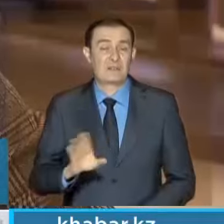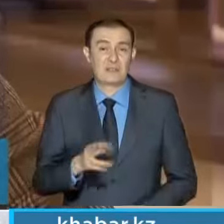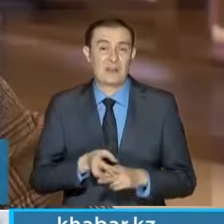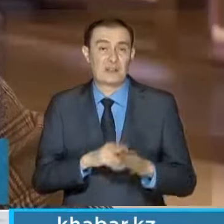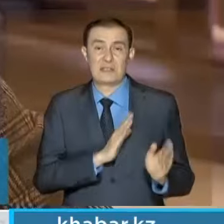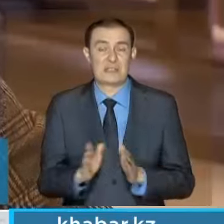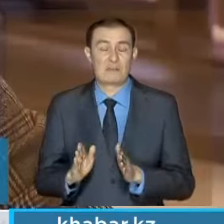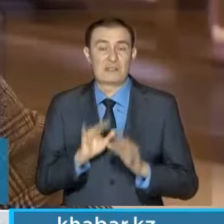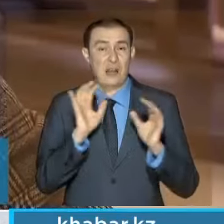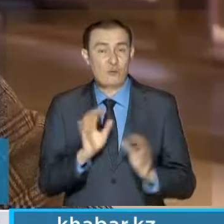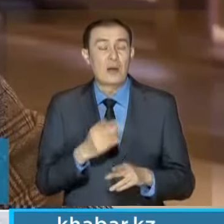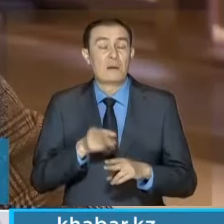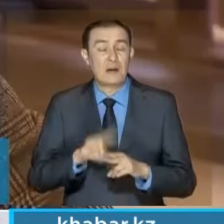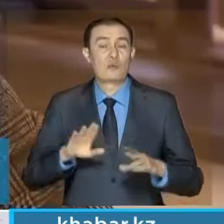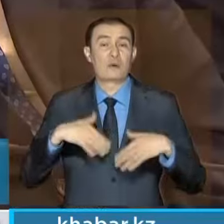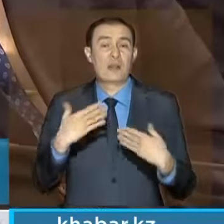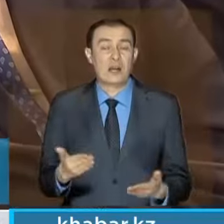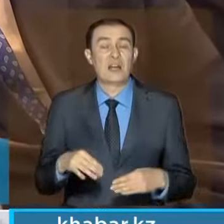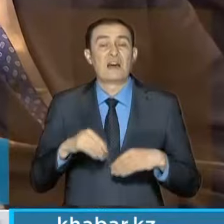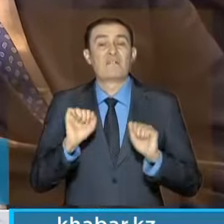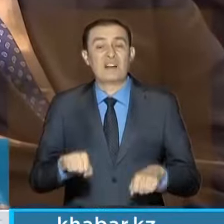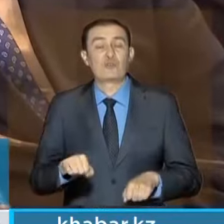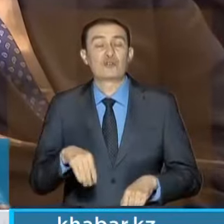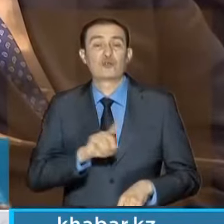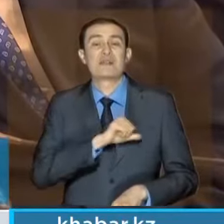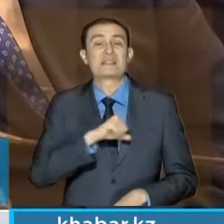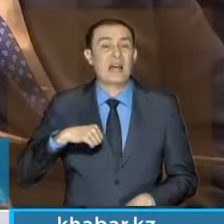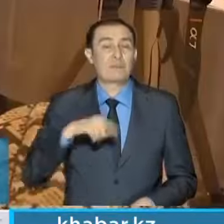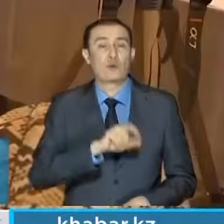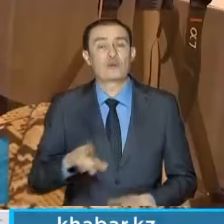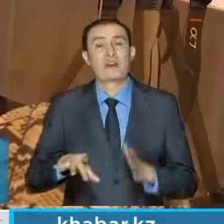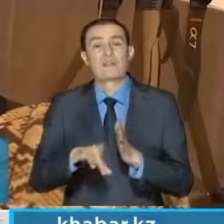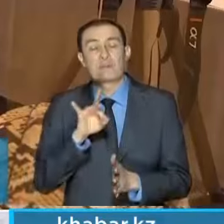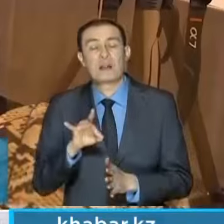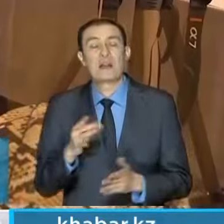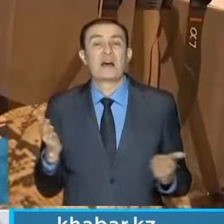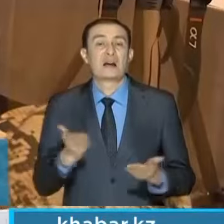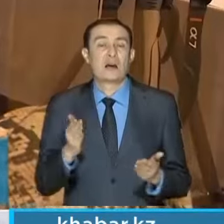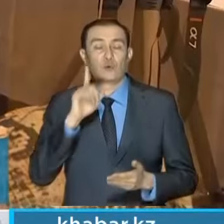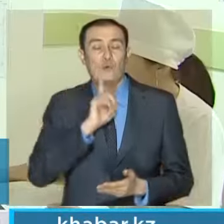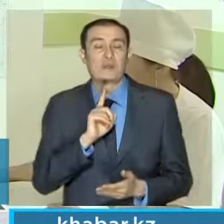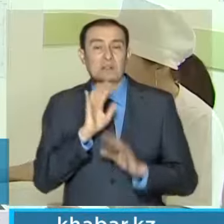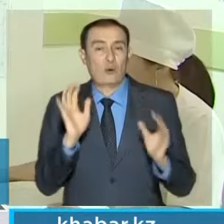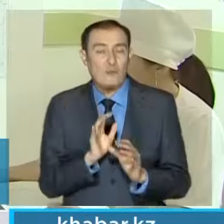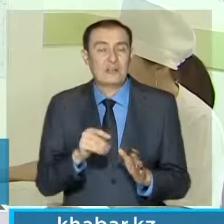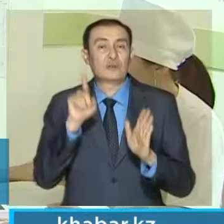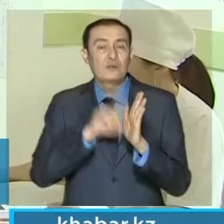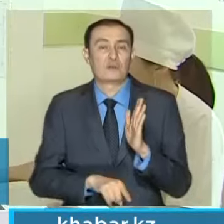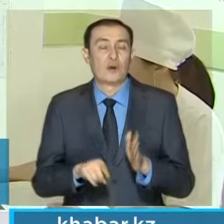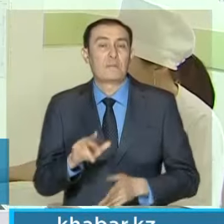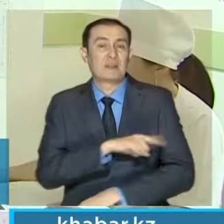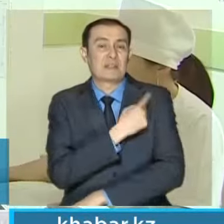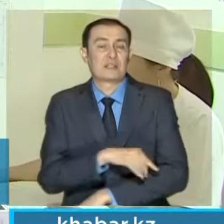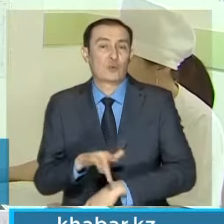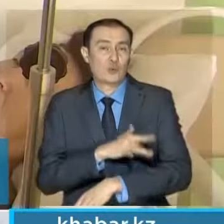системы страхования поэтому они предлагают дать возможность казахстанцам самим выбрать вид страхования и снизить стоимость медицинских услуг